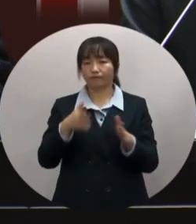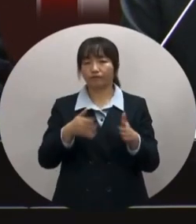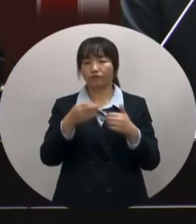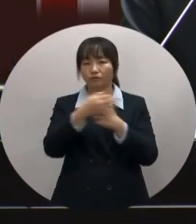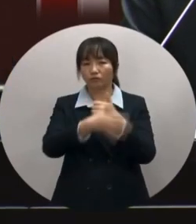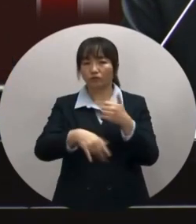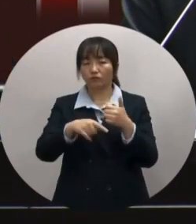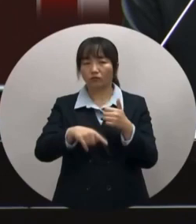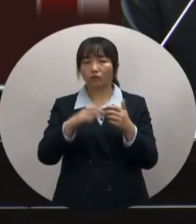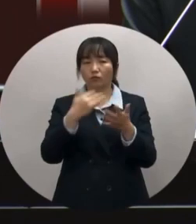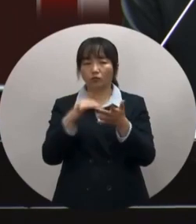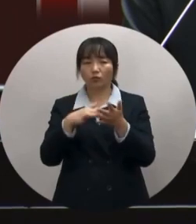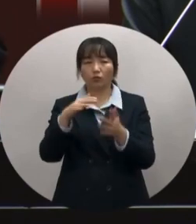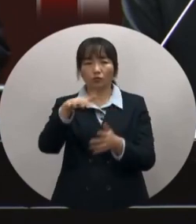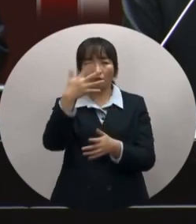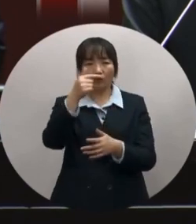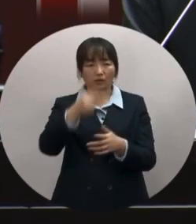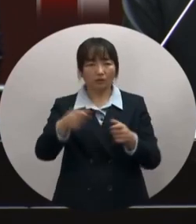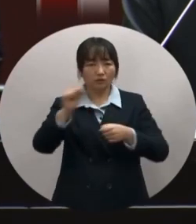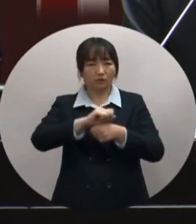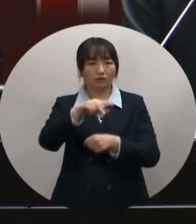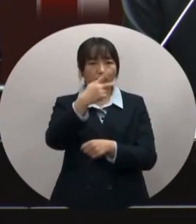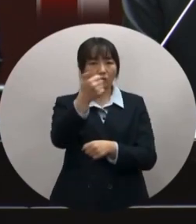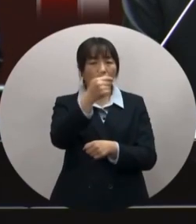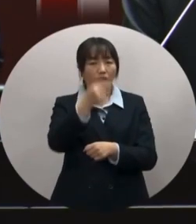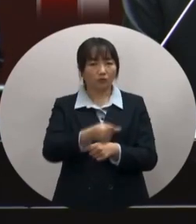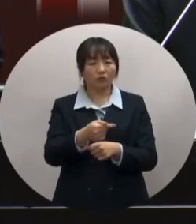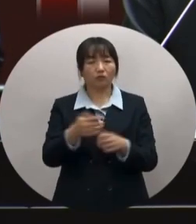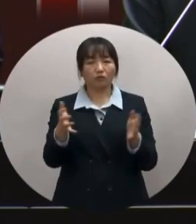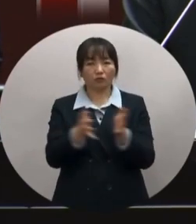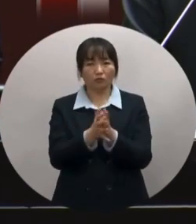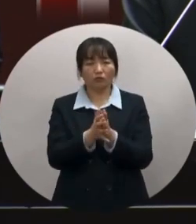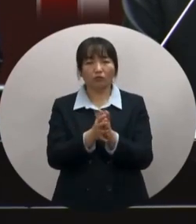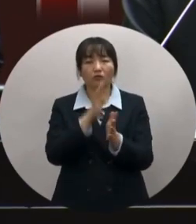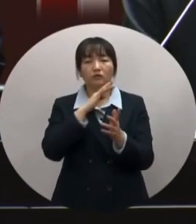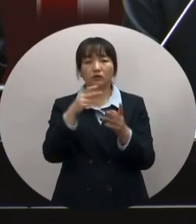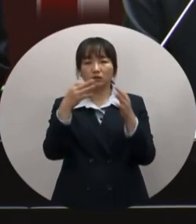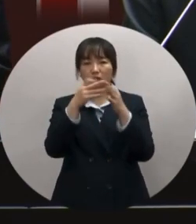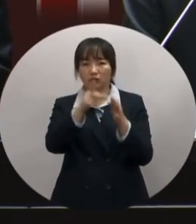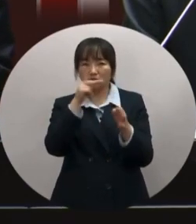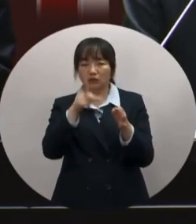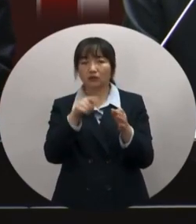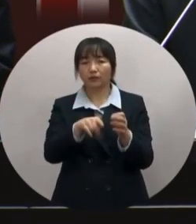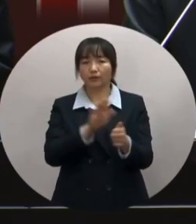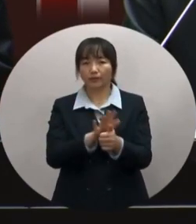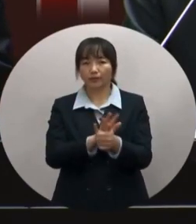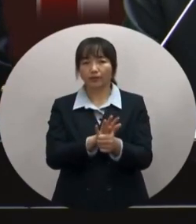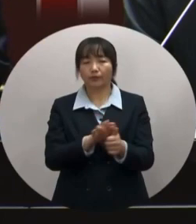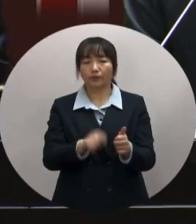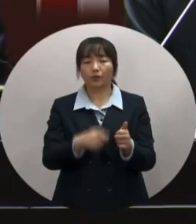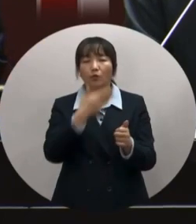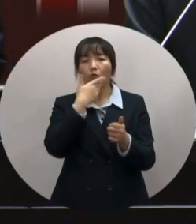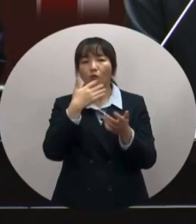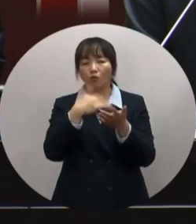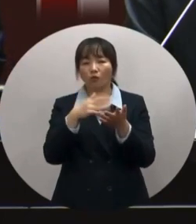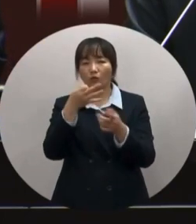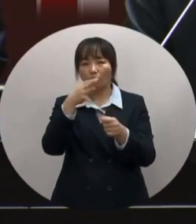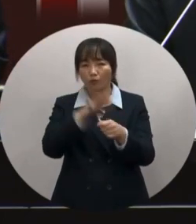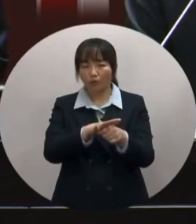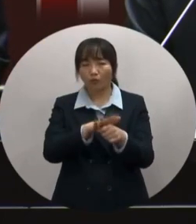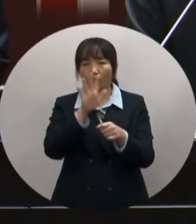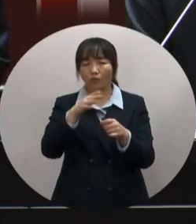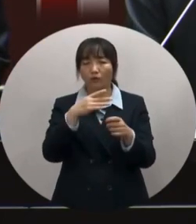航空業有五百億再加兩百五十億這個這個這個融資貸款這個這個利息的補貼